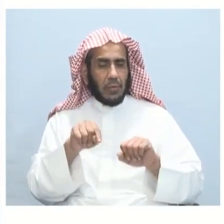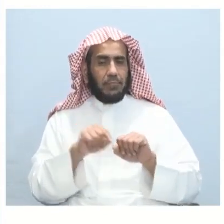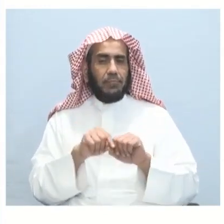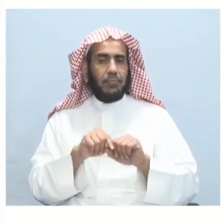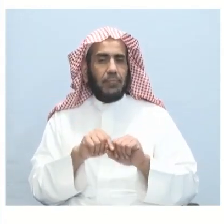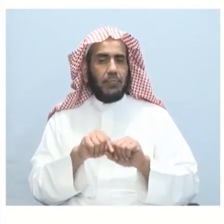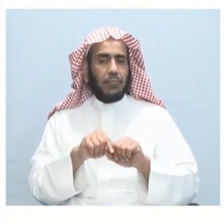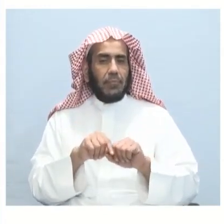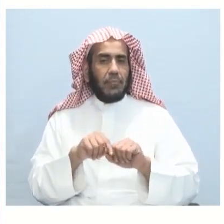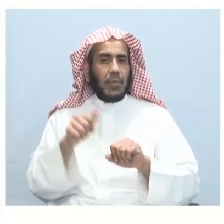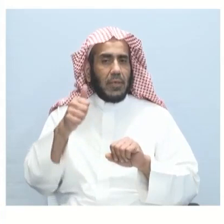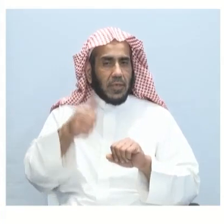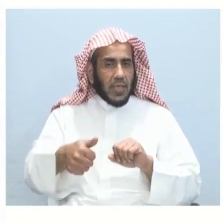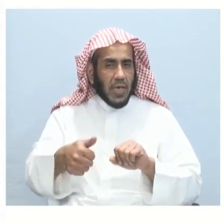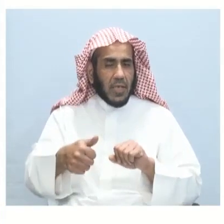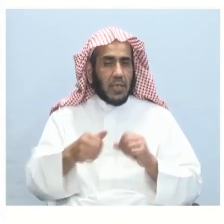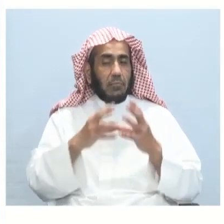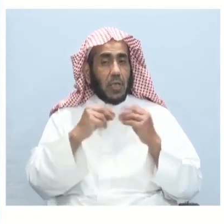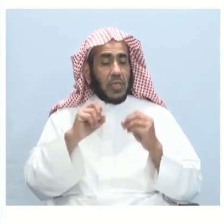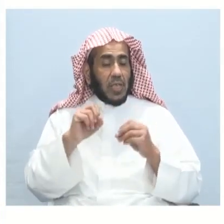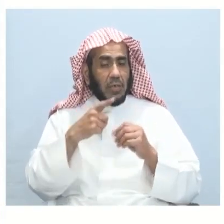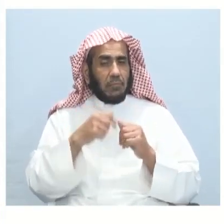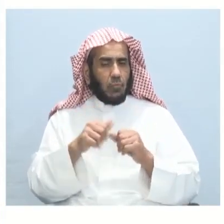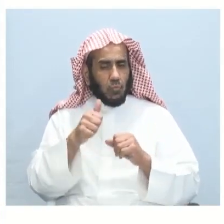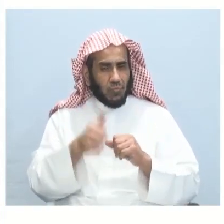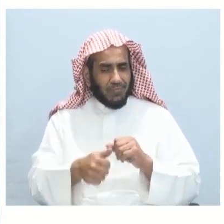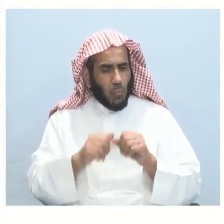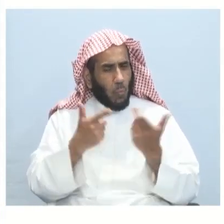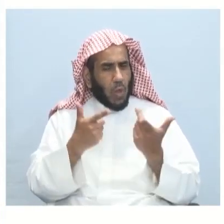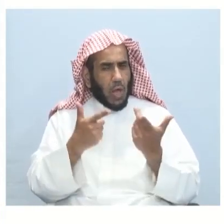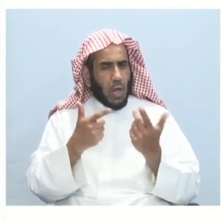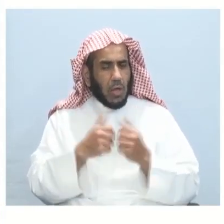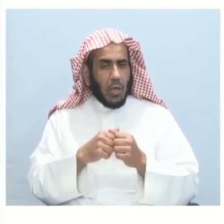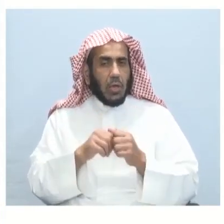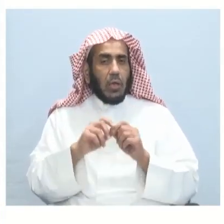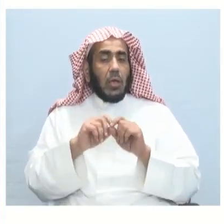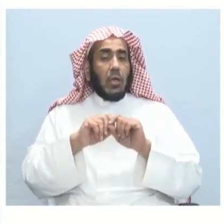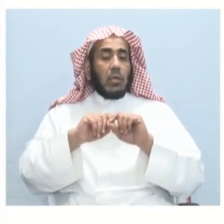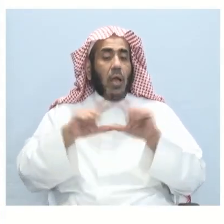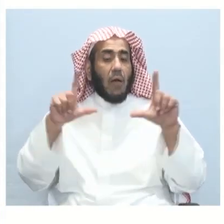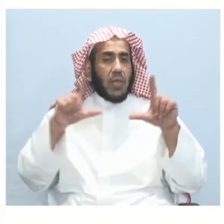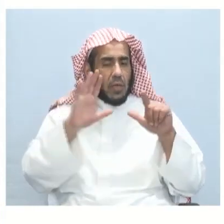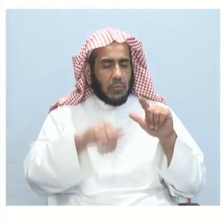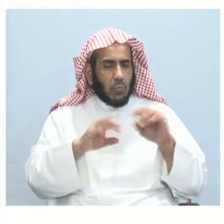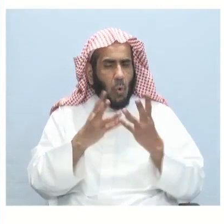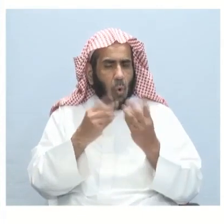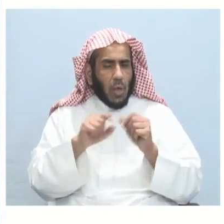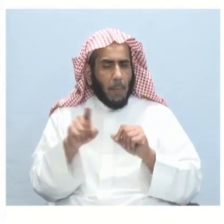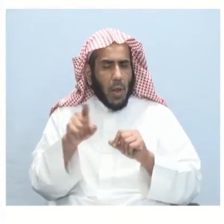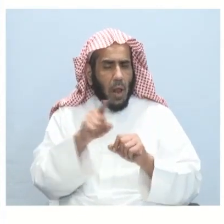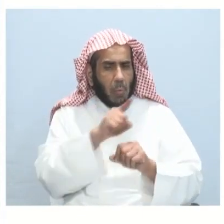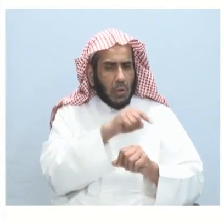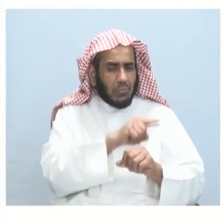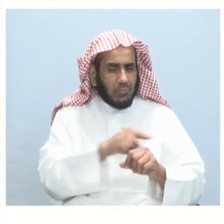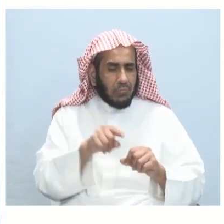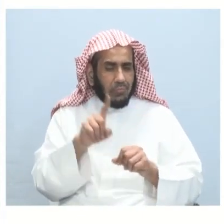او زر التحليل السريع ستظهر نافذه وجود بها عدد من علامات التبويب